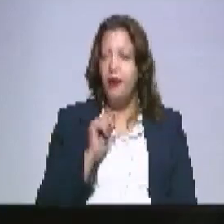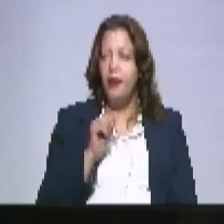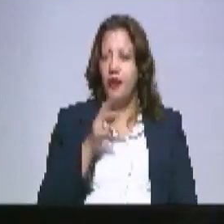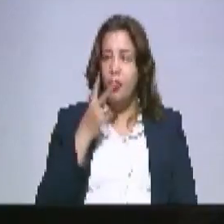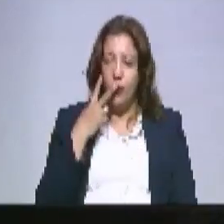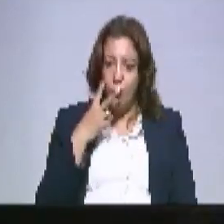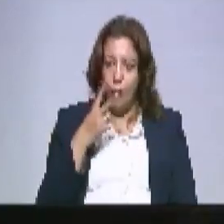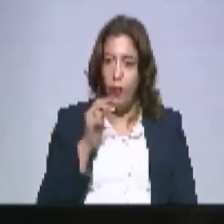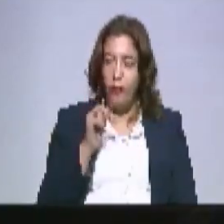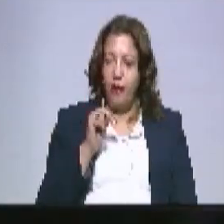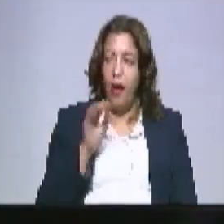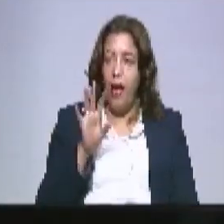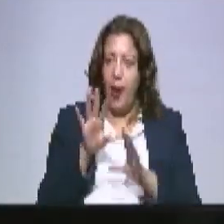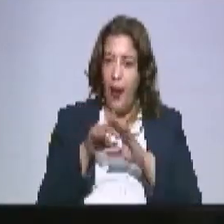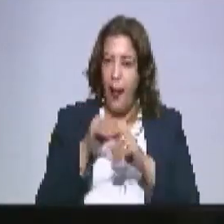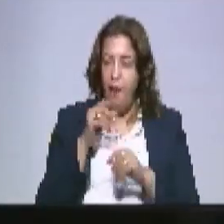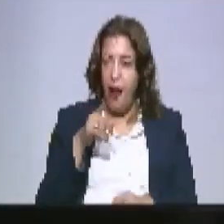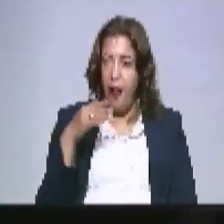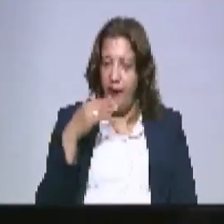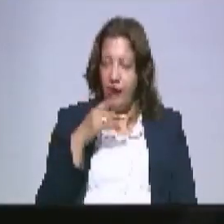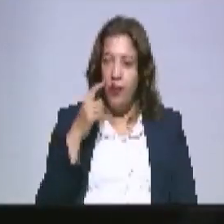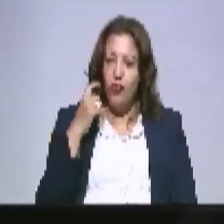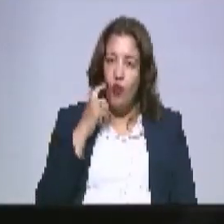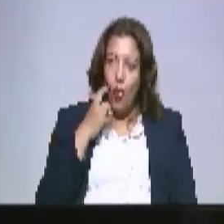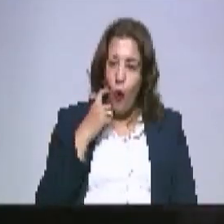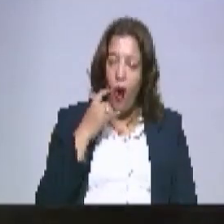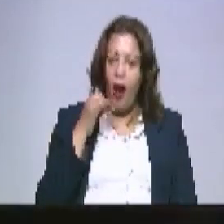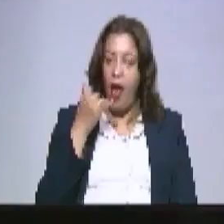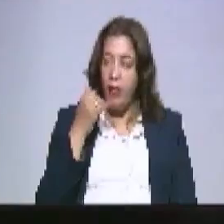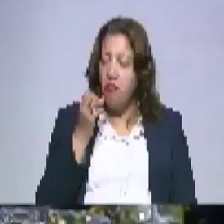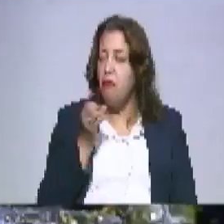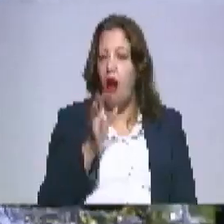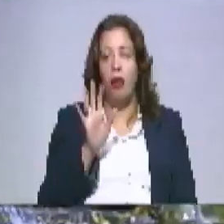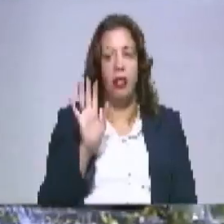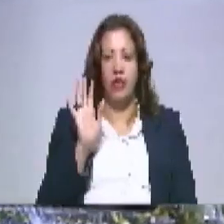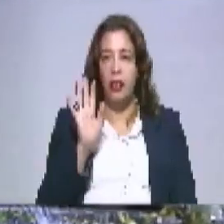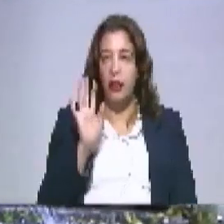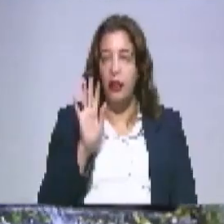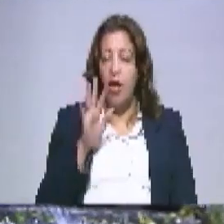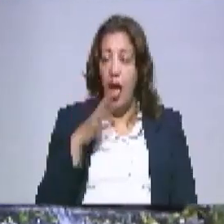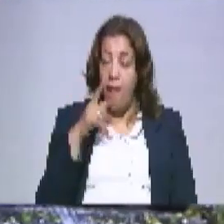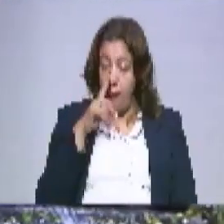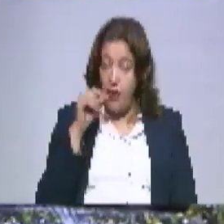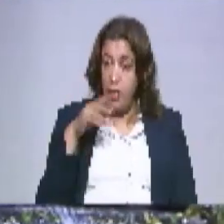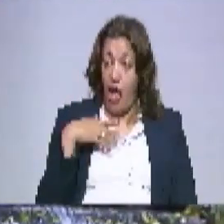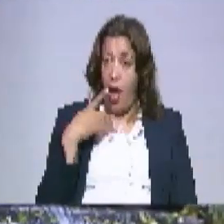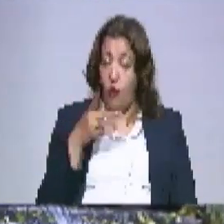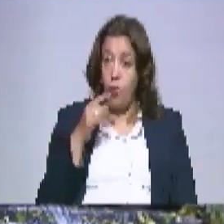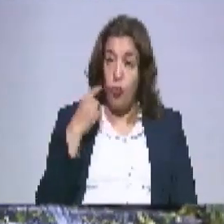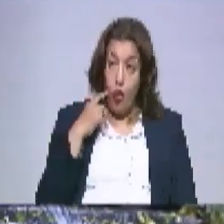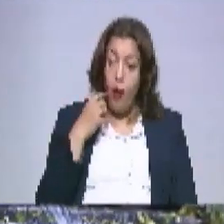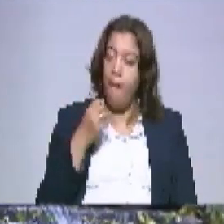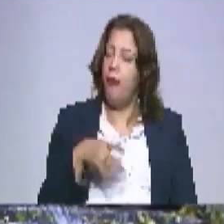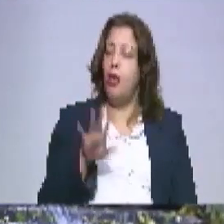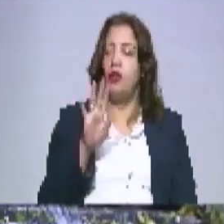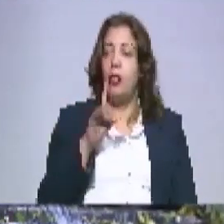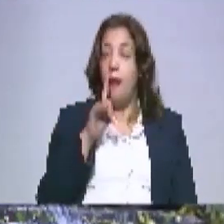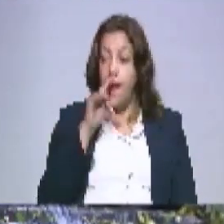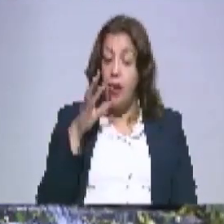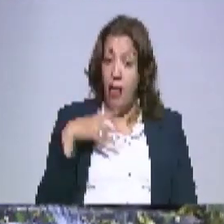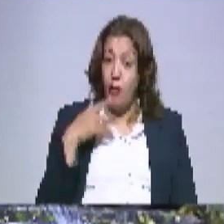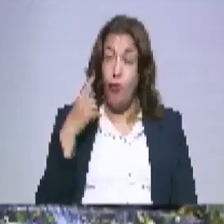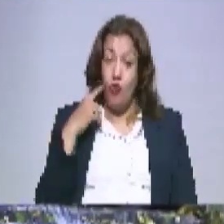هنعمل شعريه بايه؟ هنعملها كده بالسكر بالعسل زي ما انت عايزه، اللي عايز يحط سكر يحط، اللي عايز يحط عسل يحط، نفس الاداء اللي احنا هنعمله